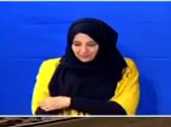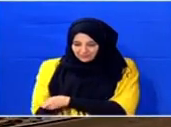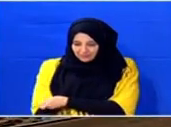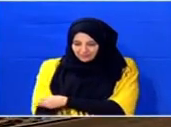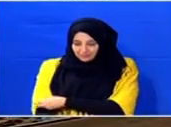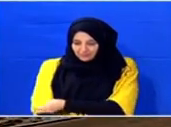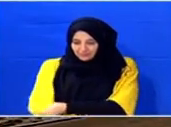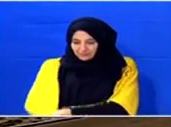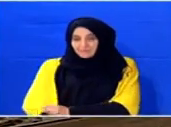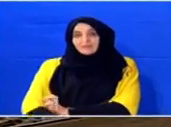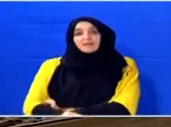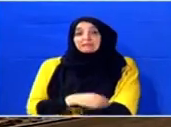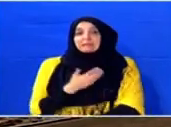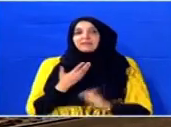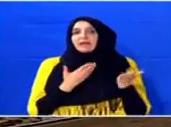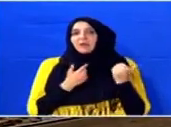تفضل صالح